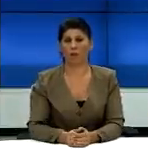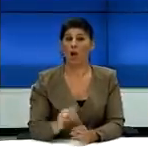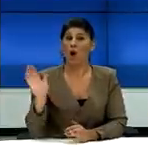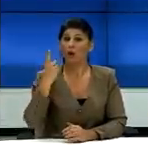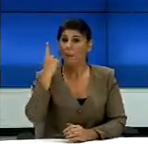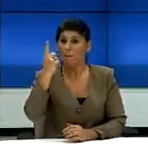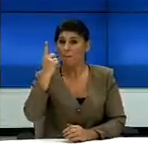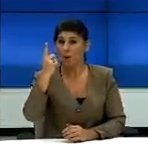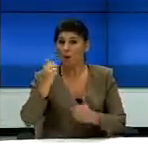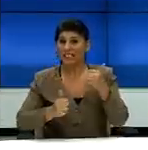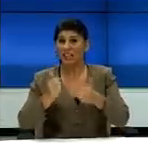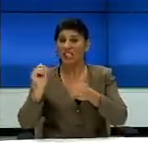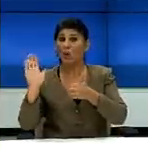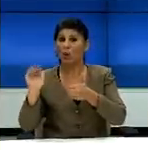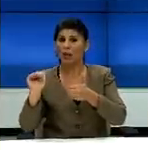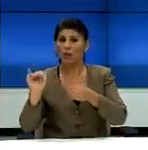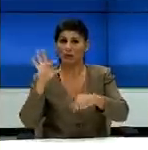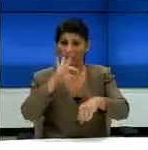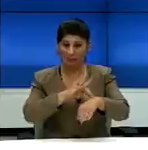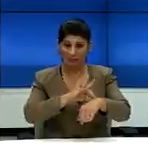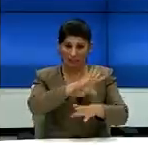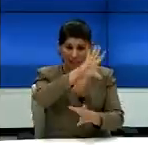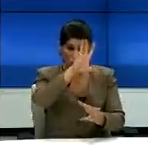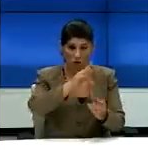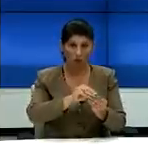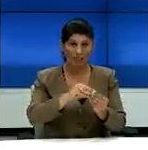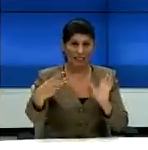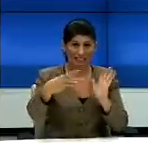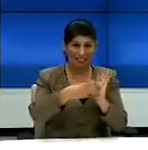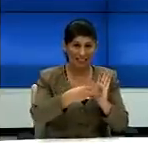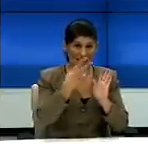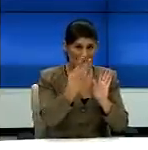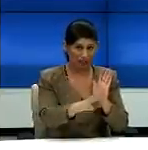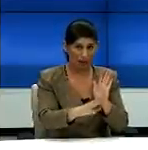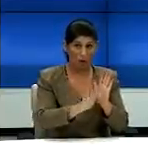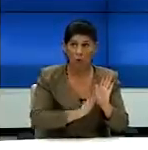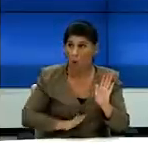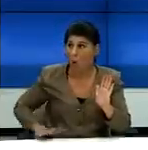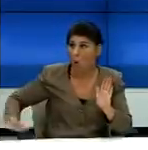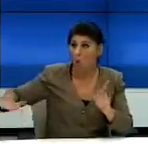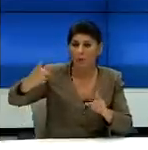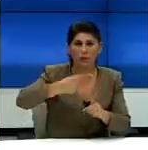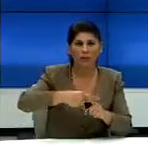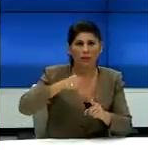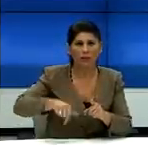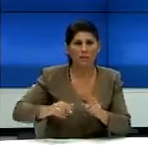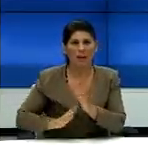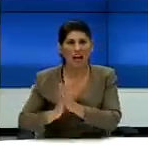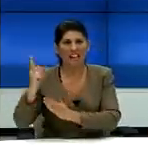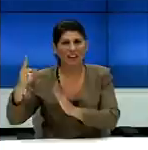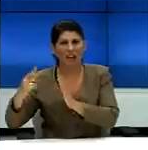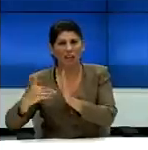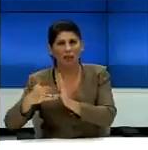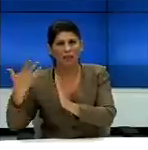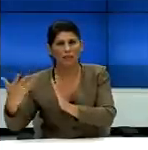την πρώτη εβδόμου τα κρούσματα συνολικά στη χώρα ήταν 3.400 και σήμερα είναι